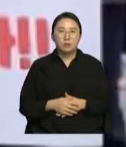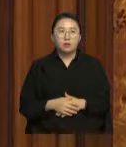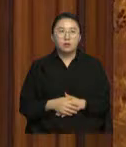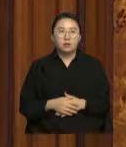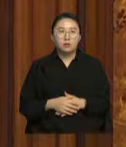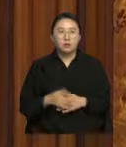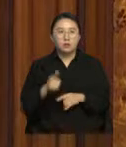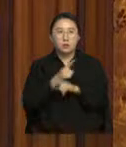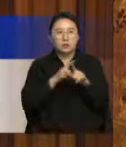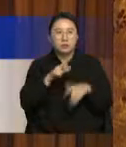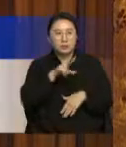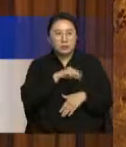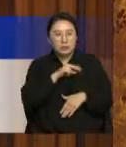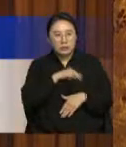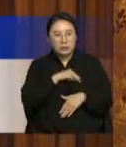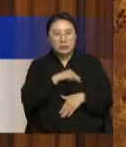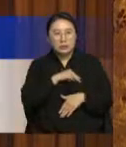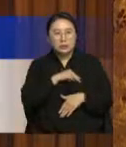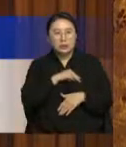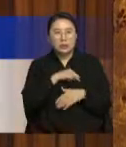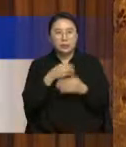강동구의 의장단에 강력하게